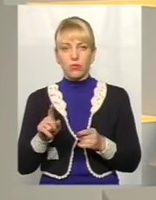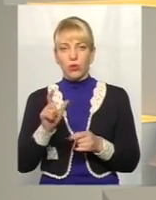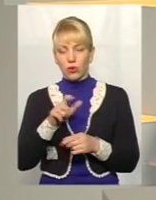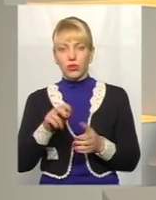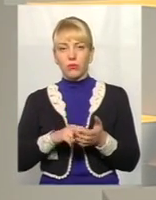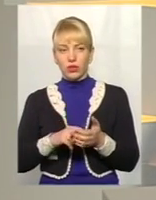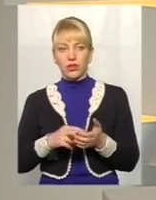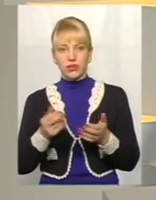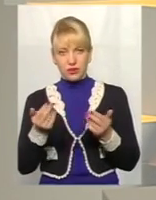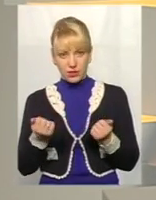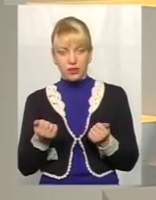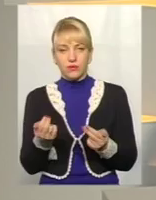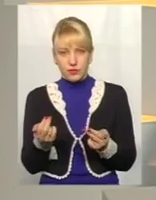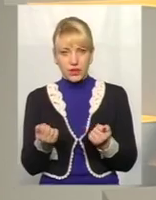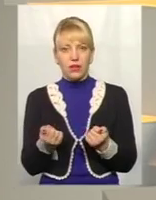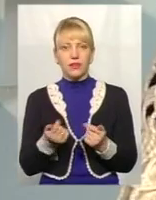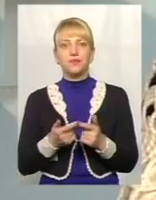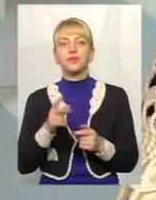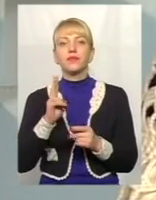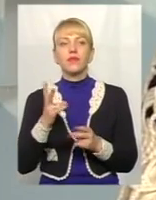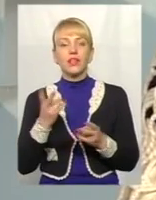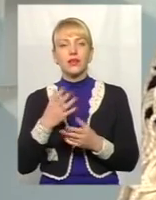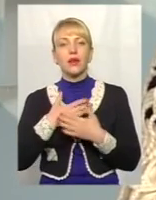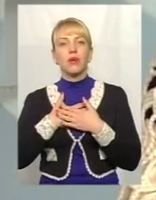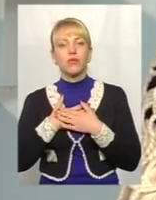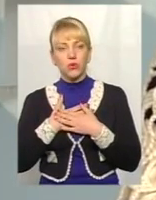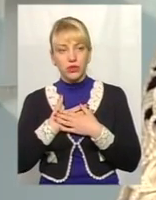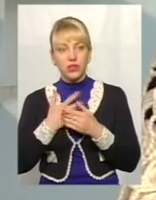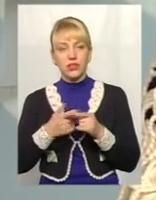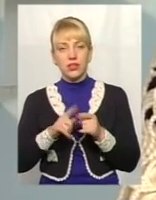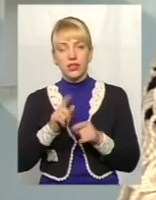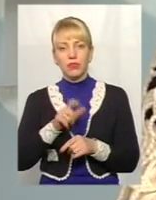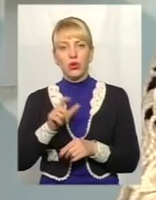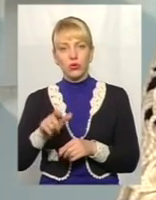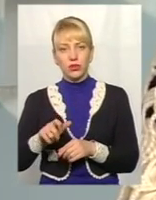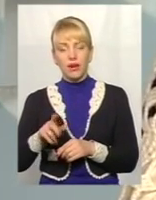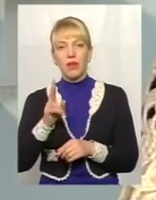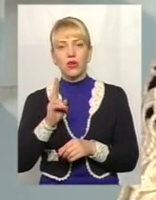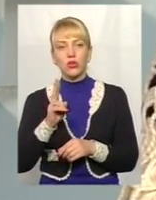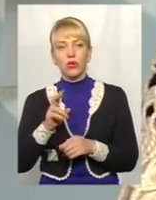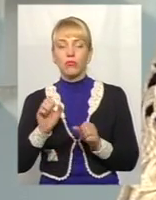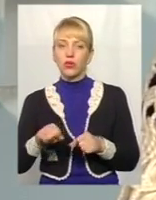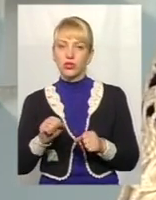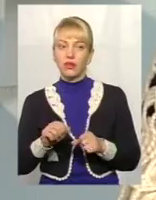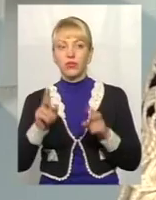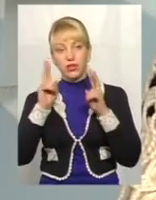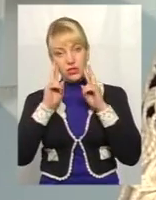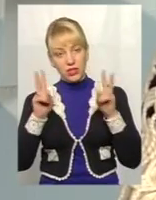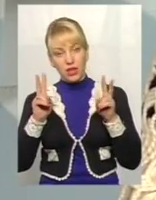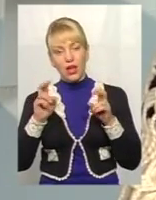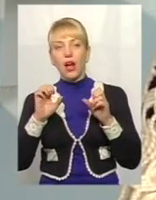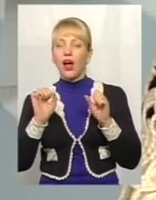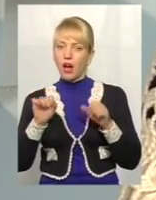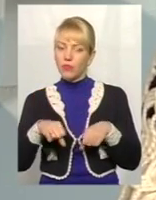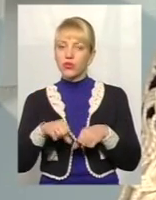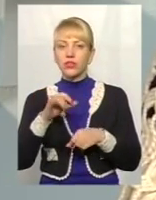так. Щоб ніхто. І як треба низько вклонитися цим людям, які, можливо, не знали, а